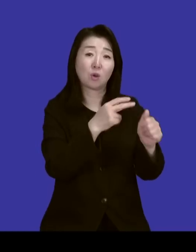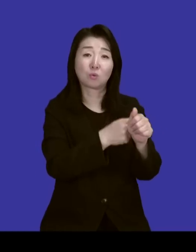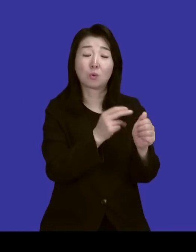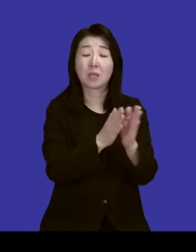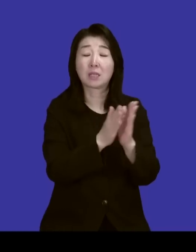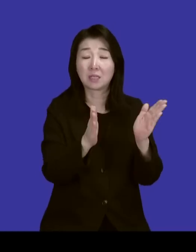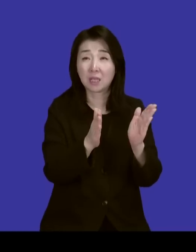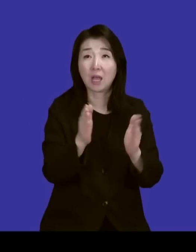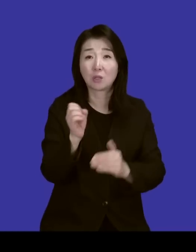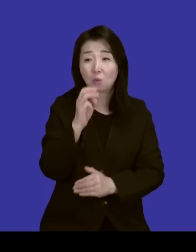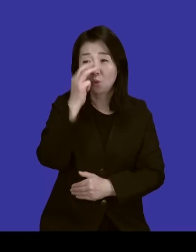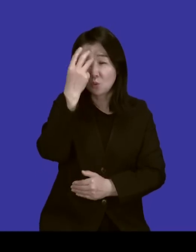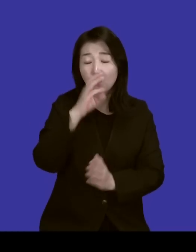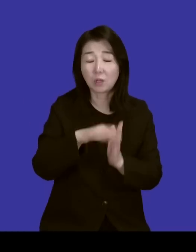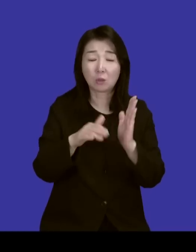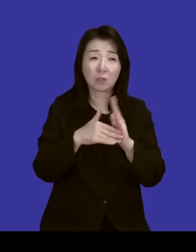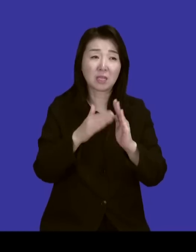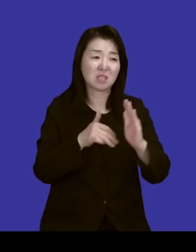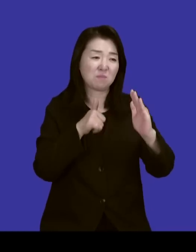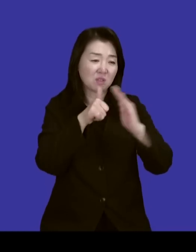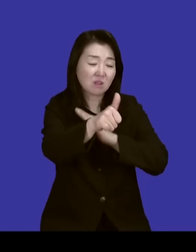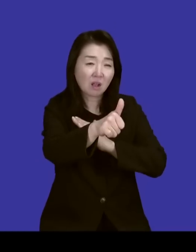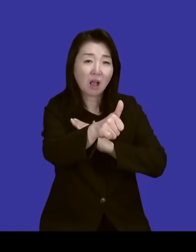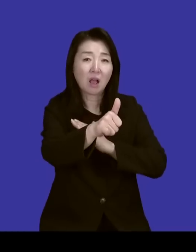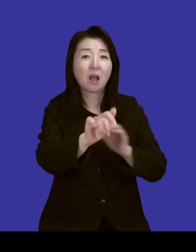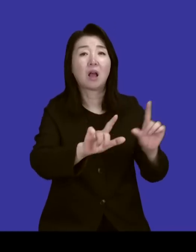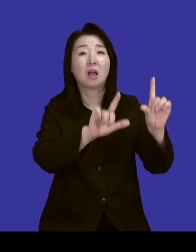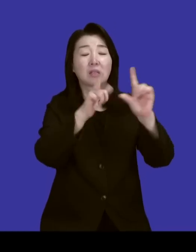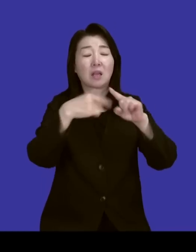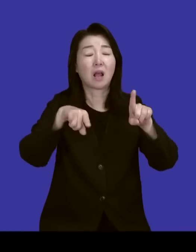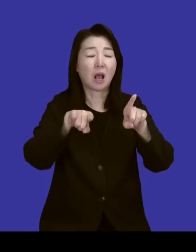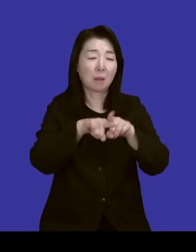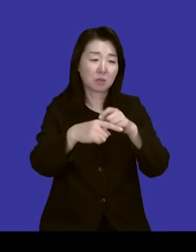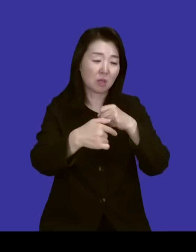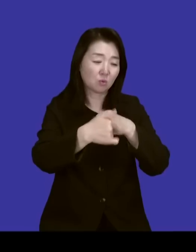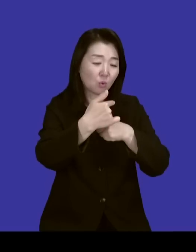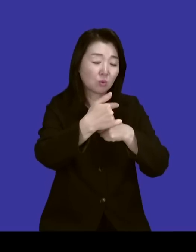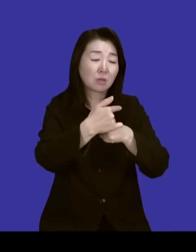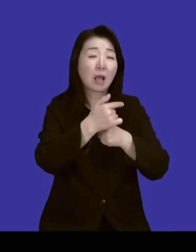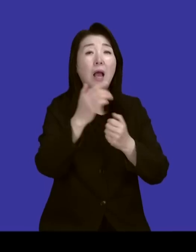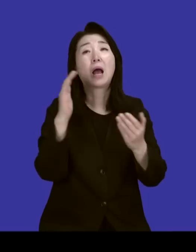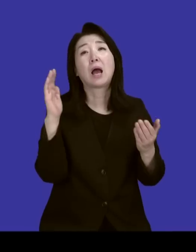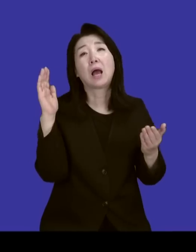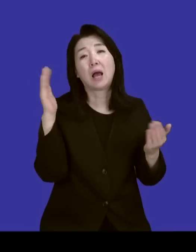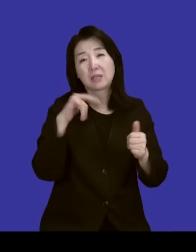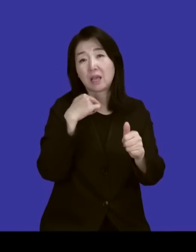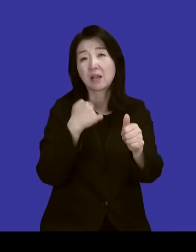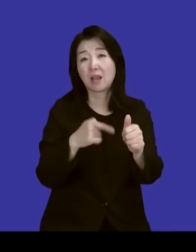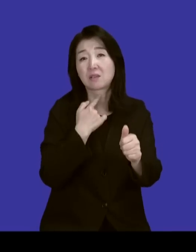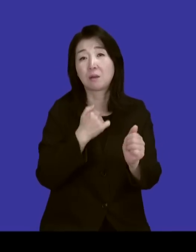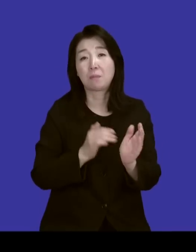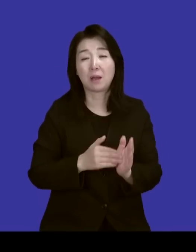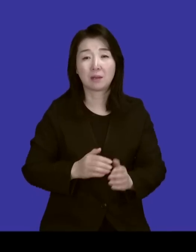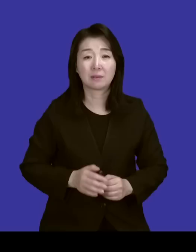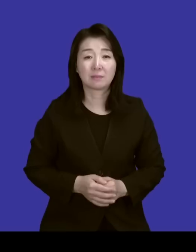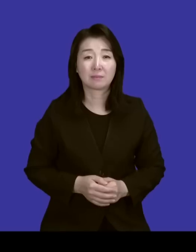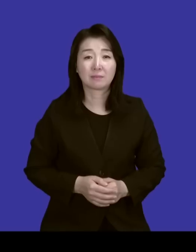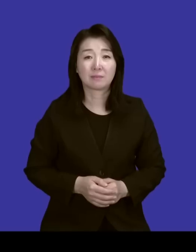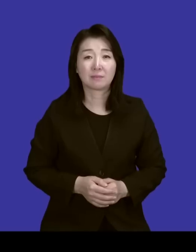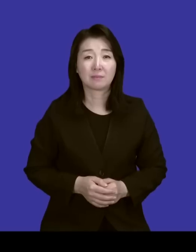입주 가정교사를 하면서 예. 그 국민학교 학생을 가르쳤거든요. 예. 그러니까